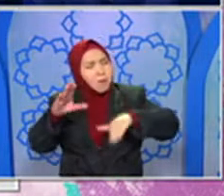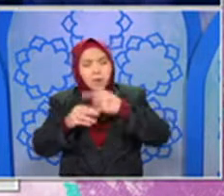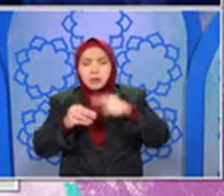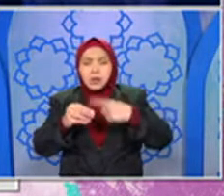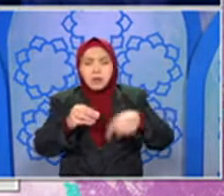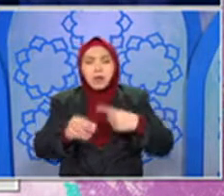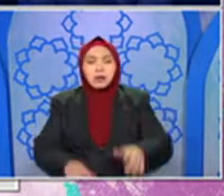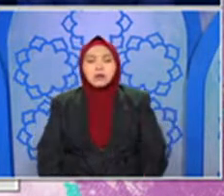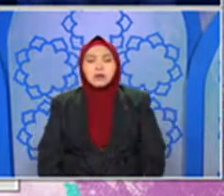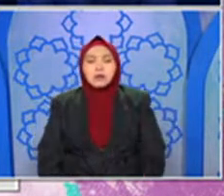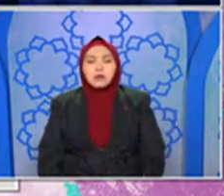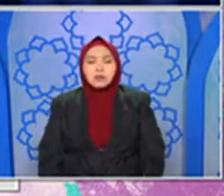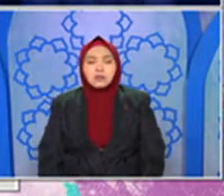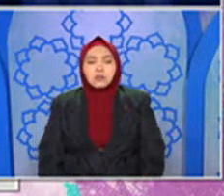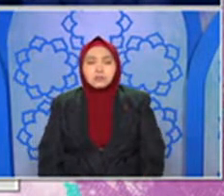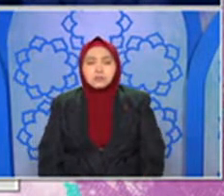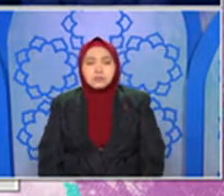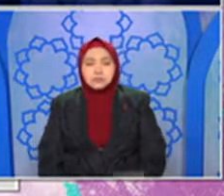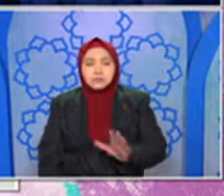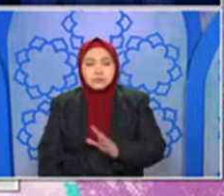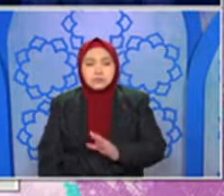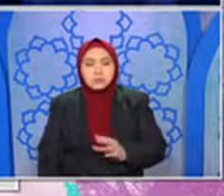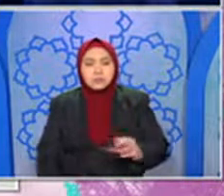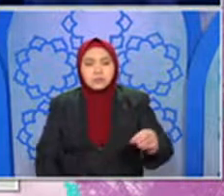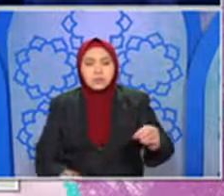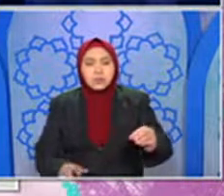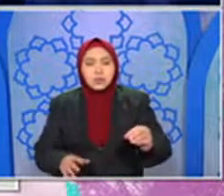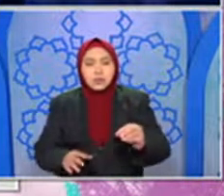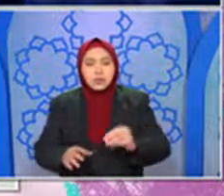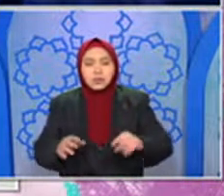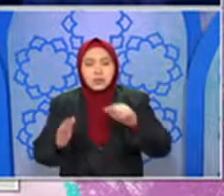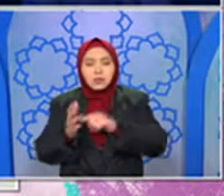عليم هو الذي خلق